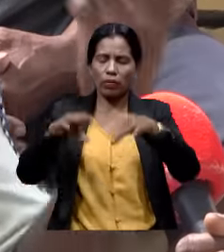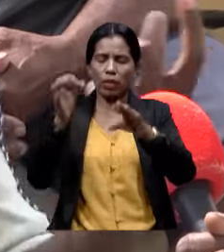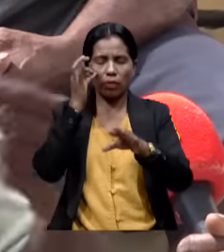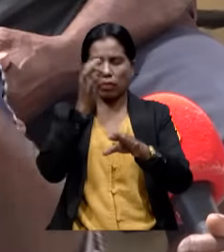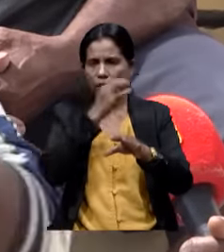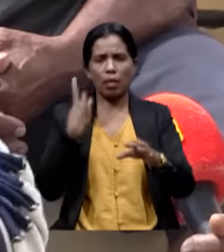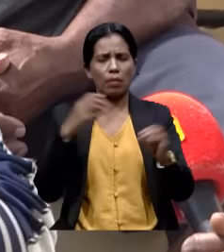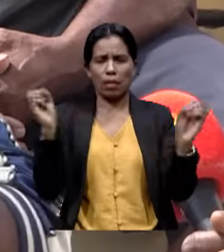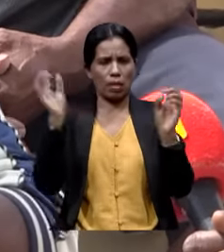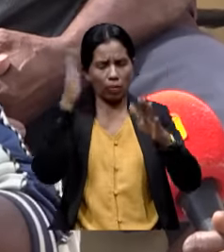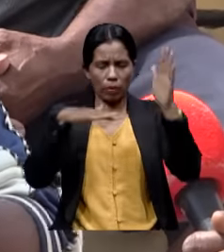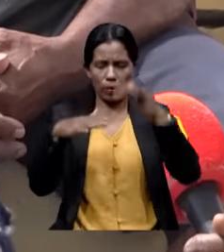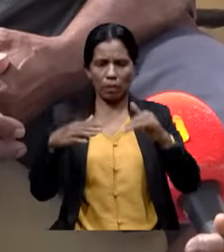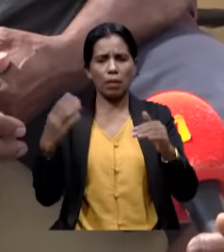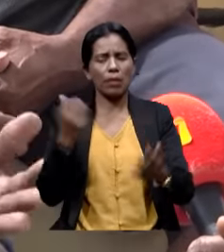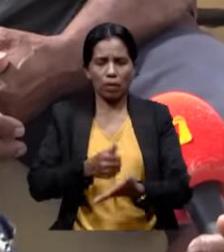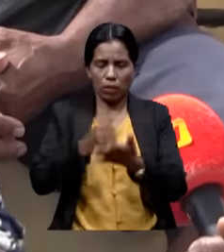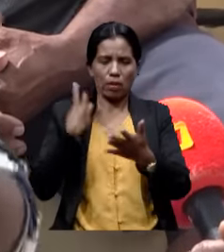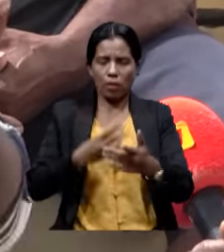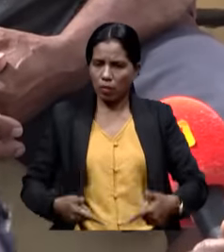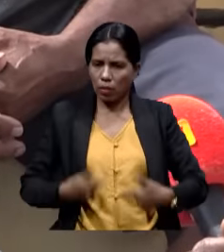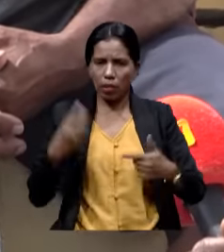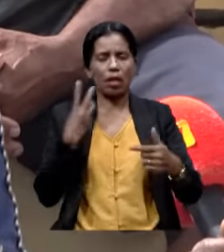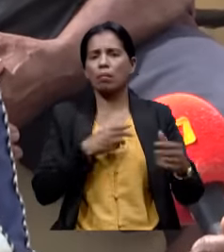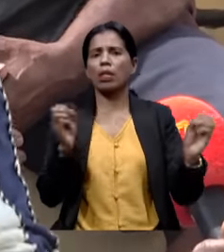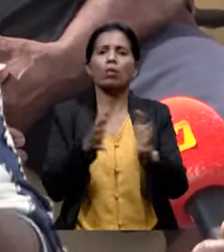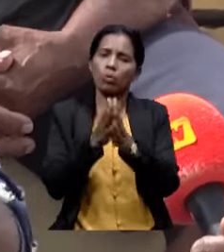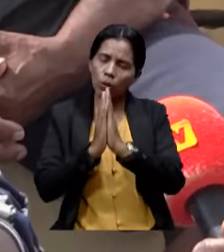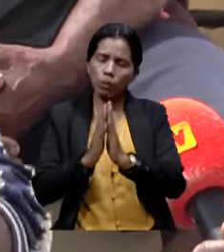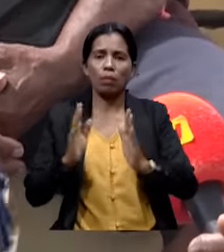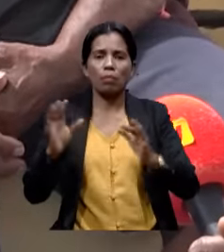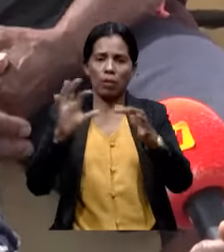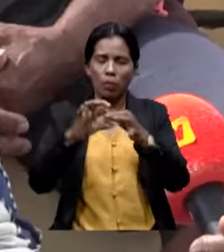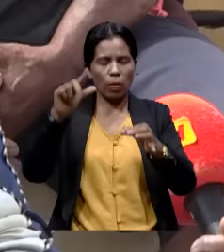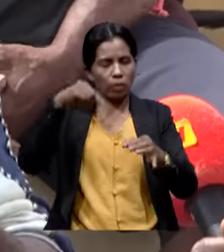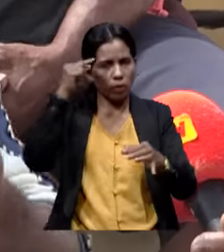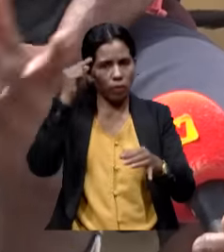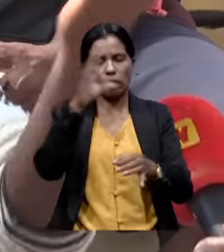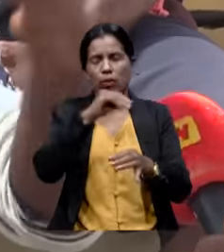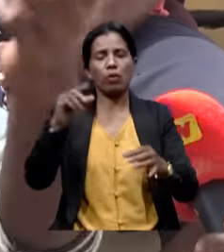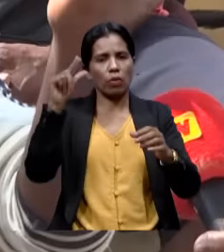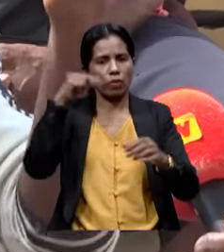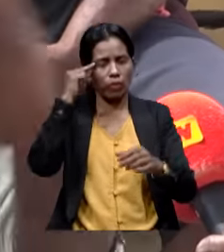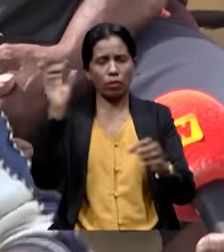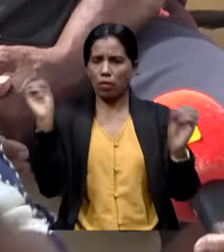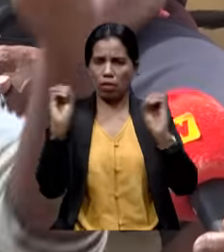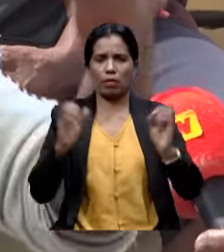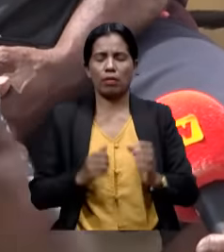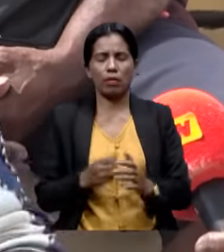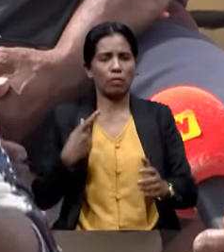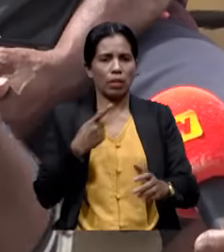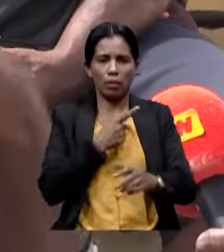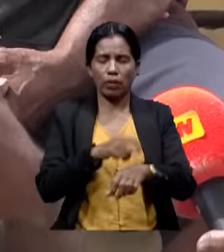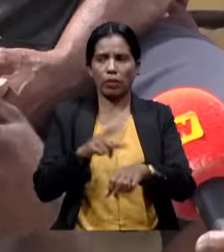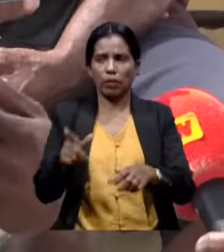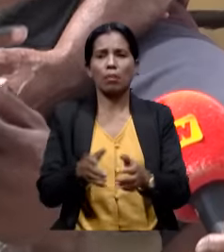dene. Ami lore aleba dene. Atuari ami moris. Ami nuka tane lima. Kau isu ngol babe. Membro parlamento ka governo nao. Ami husi ami aleba